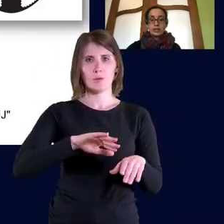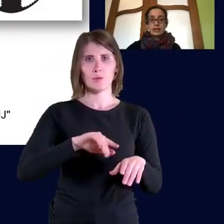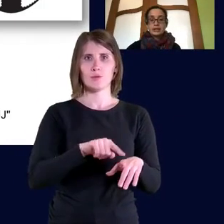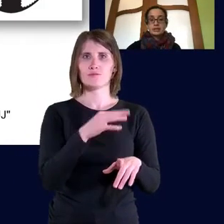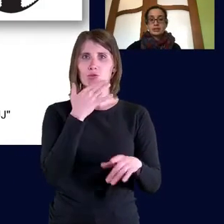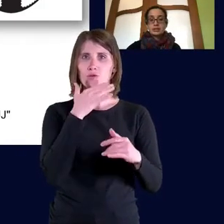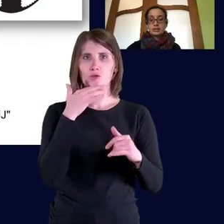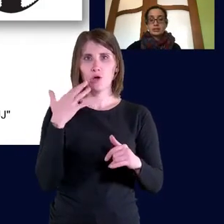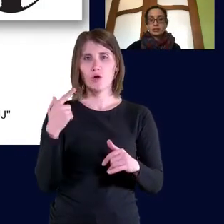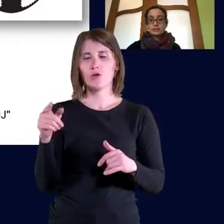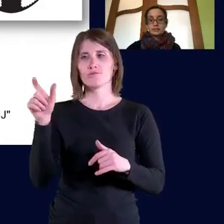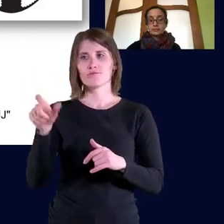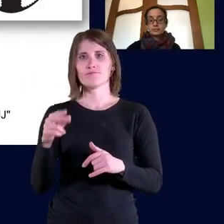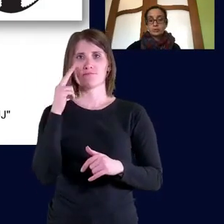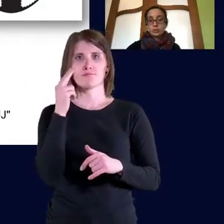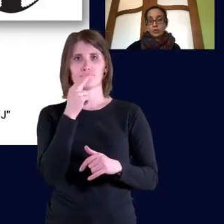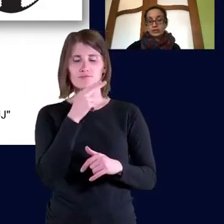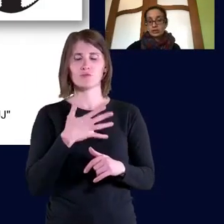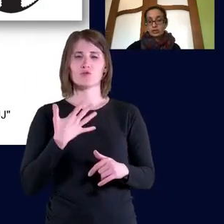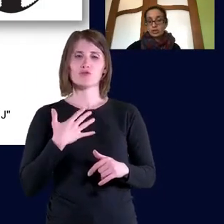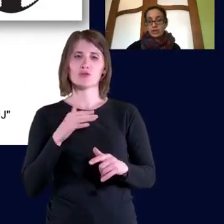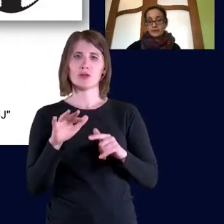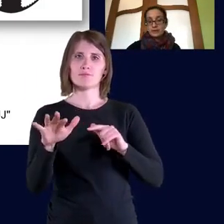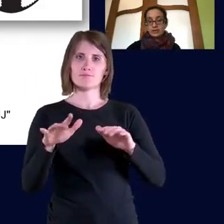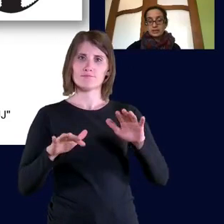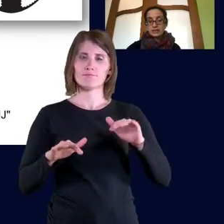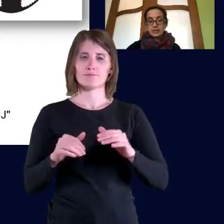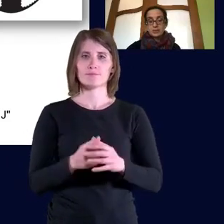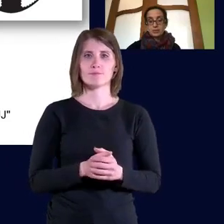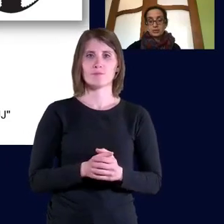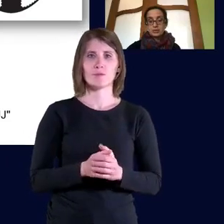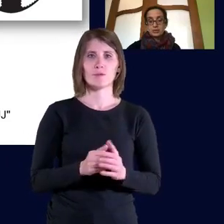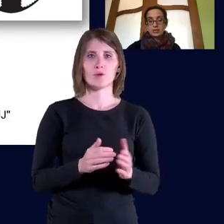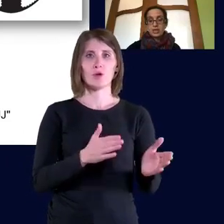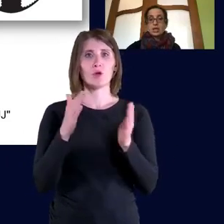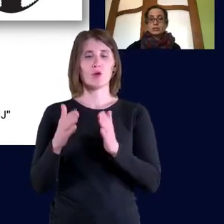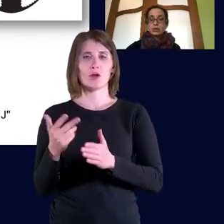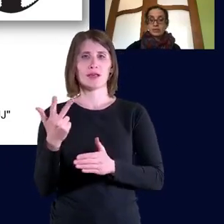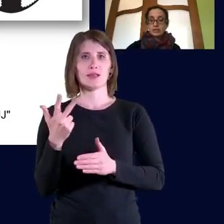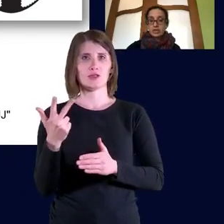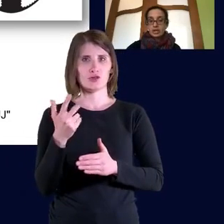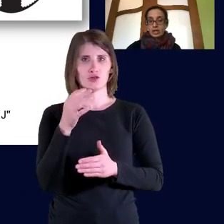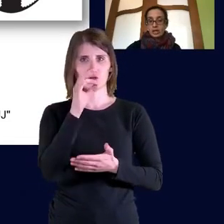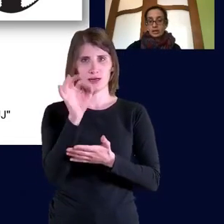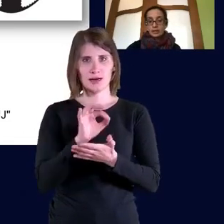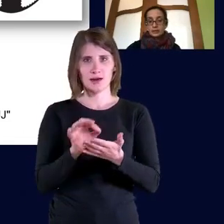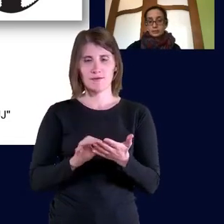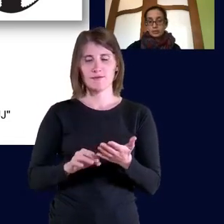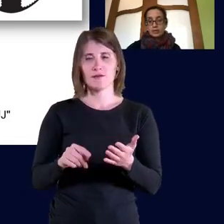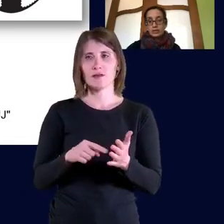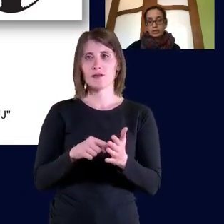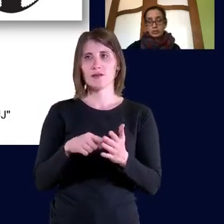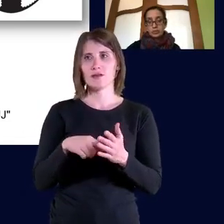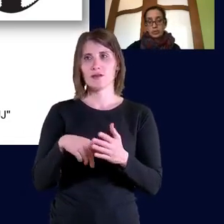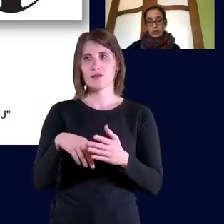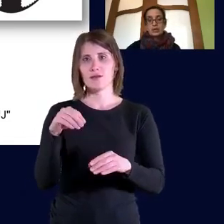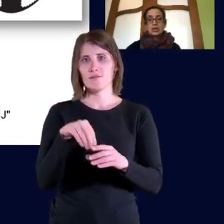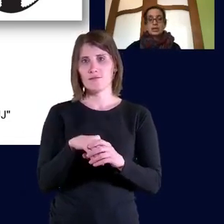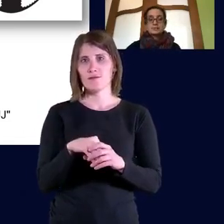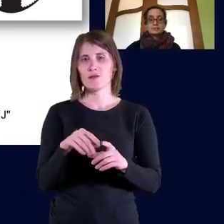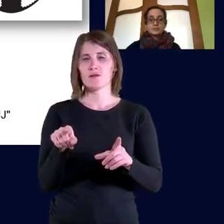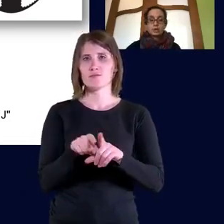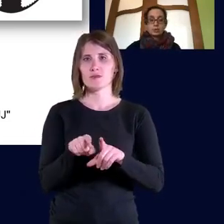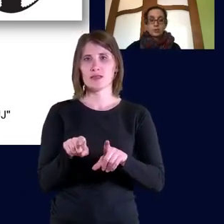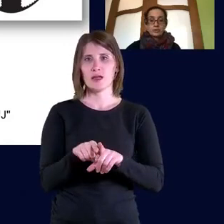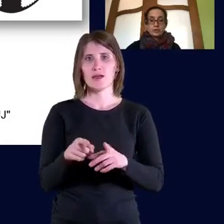tutaj jest to są kolejne trzy grafiki z tej samej pozycji które właśnie w których właśnie też